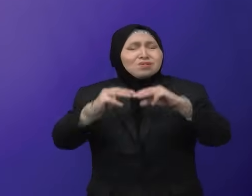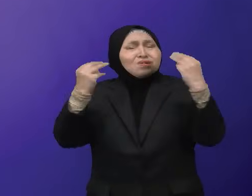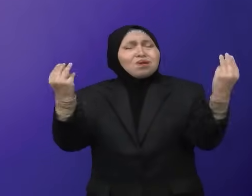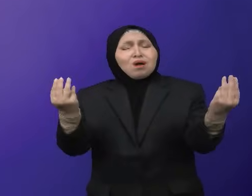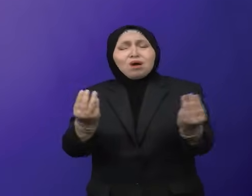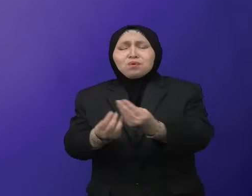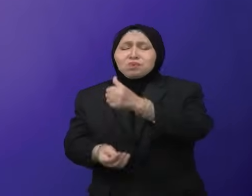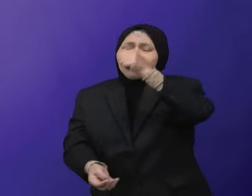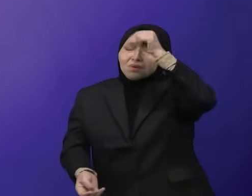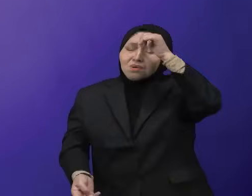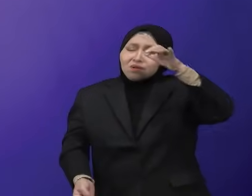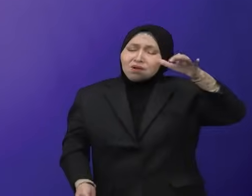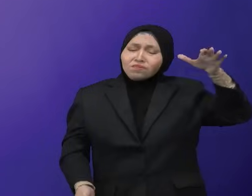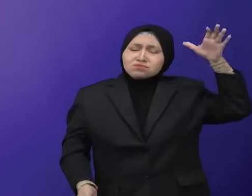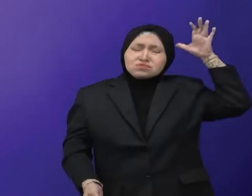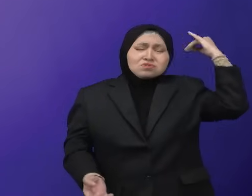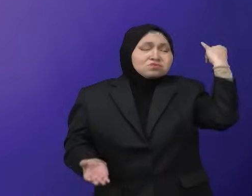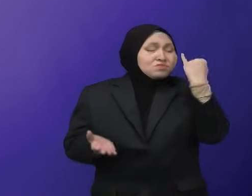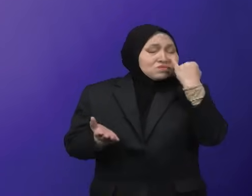الظالم أهلها